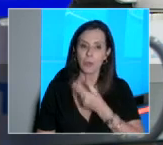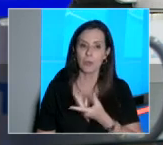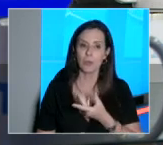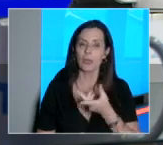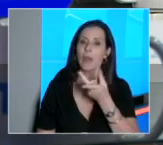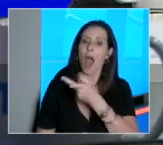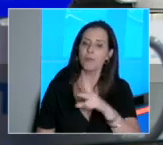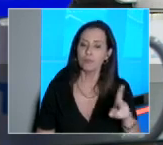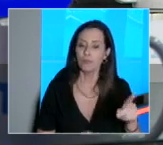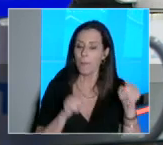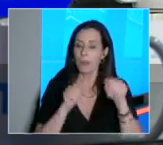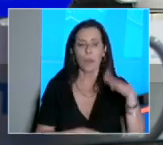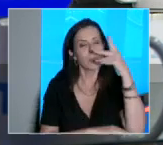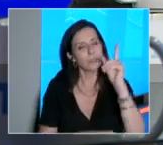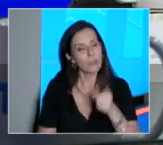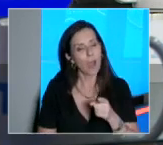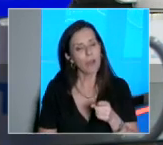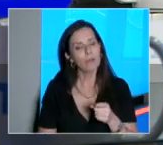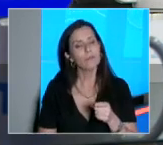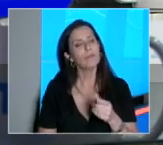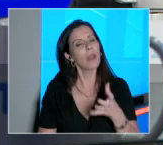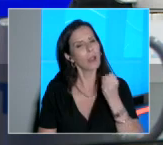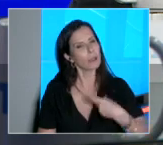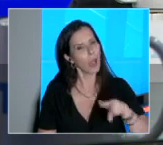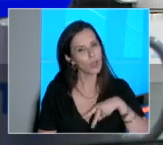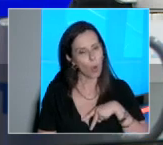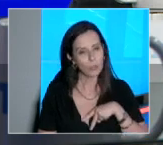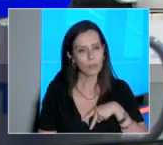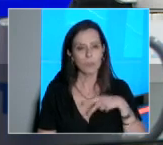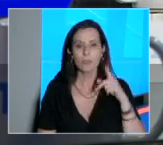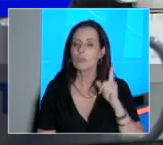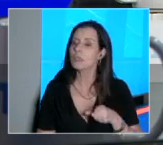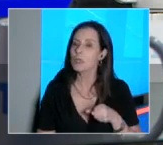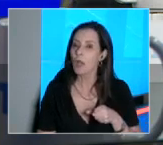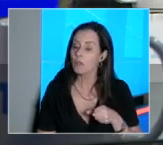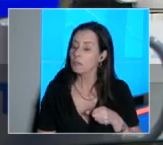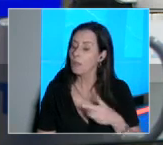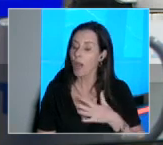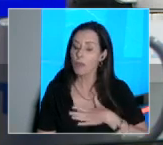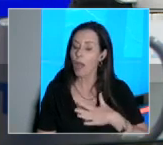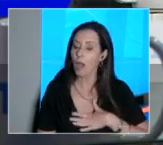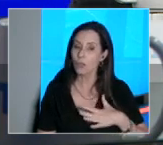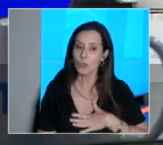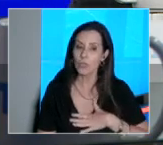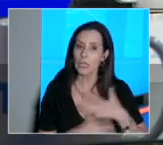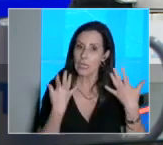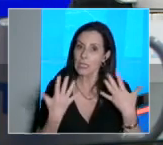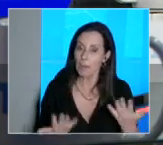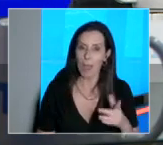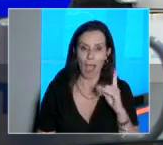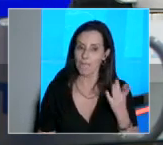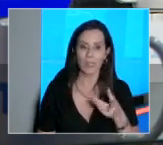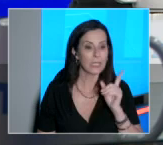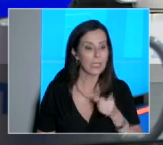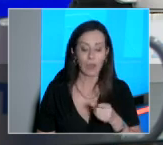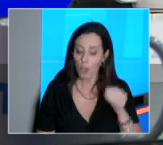נספי סודן, שהמדינה צריכה לקחת את זה בידיים שלה, צריך להכניס את זה, אנחנו נספר כמובן, אבל